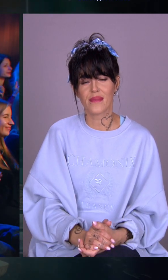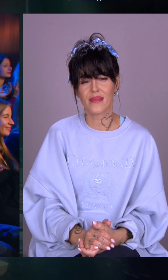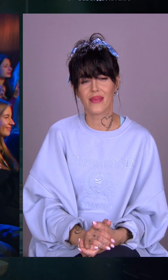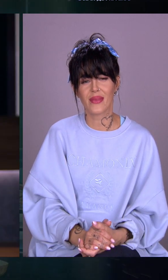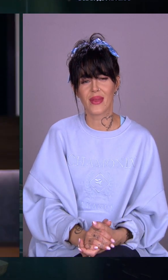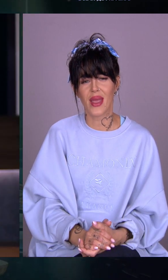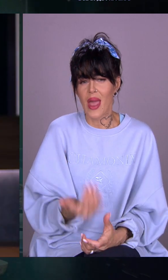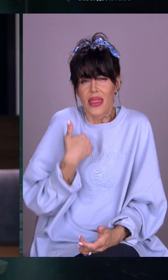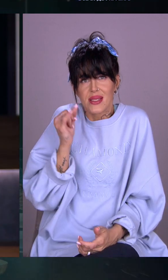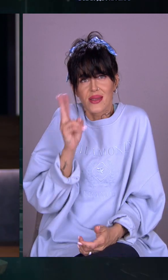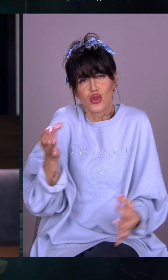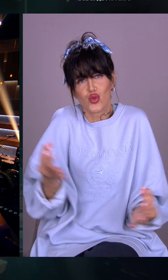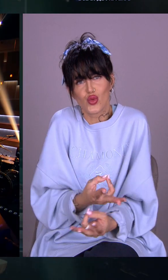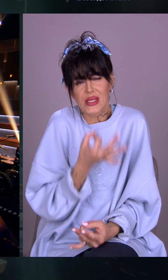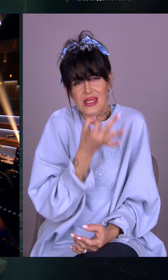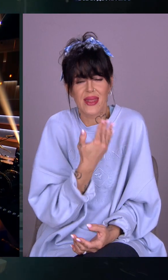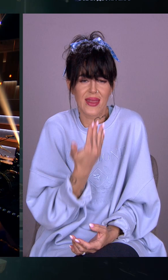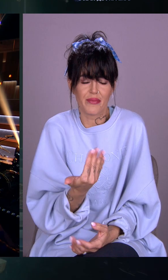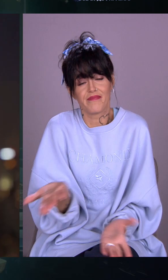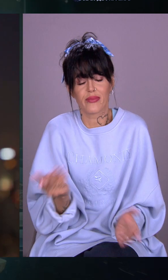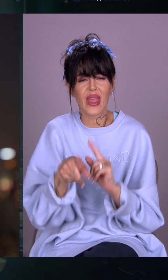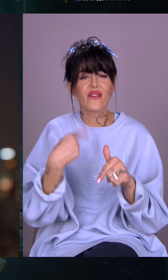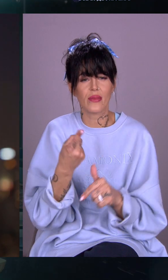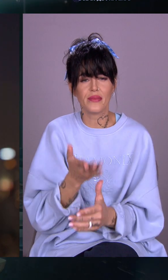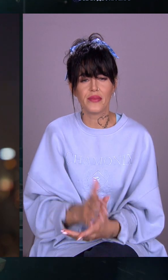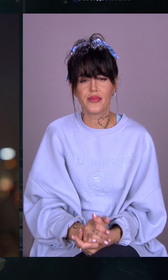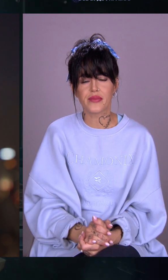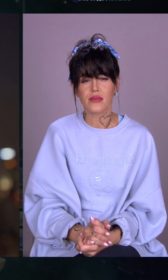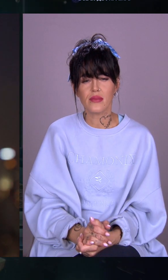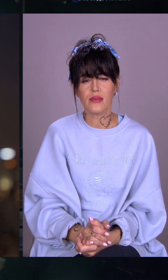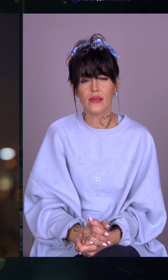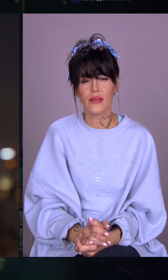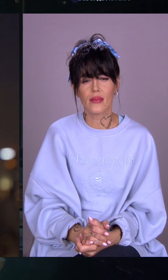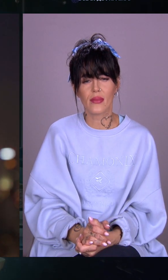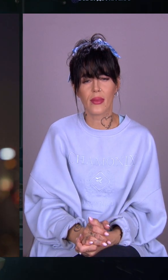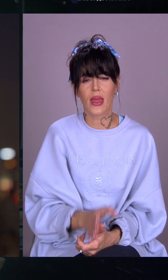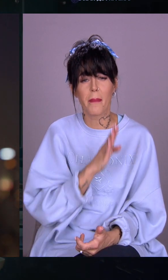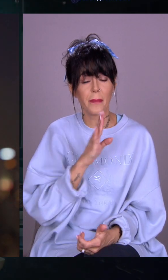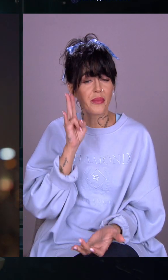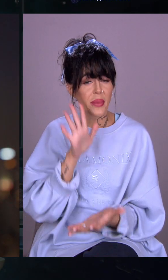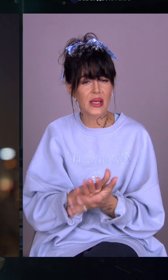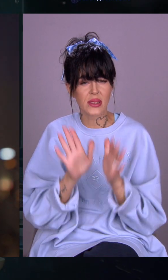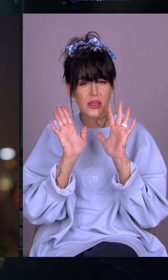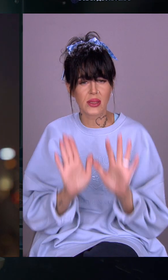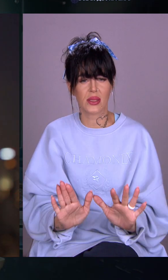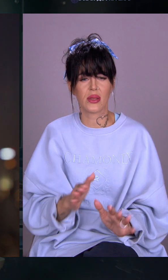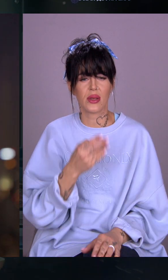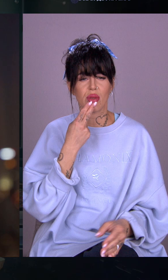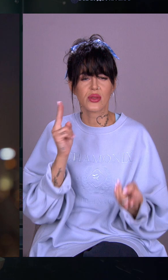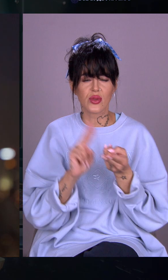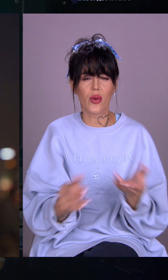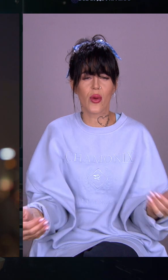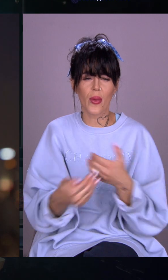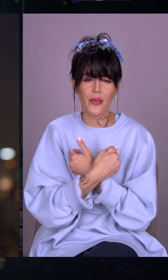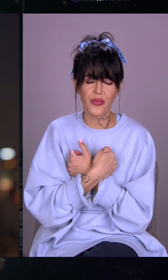таке. Наступне відео. Мама постійно цілує і обнімає про однокласника. Як